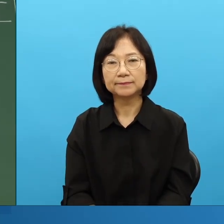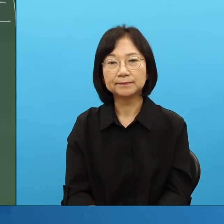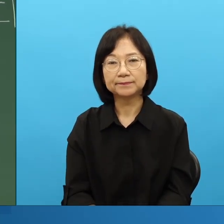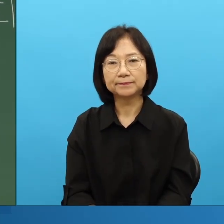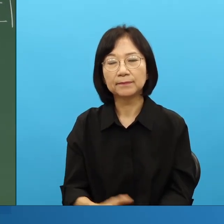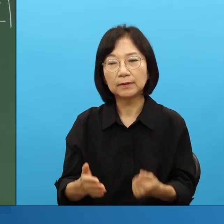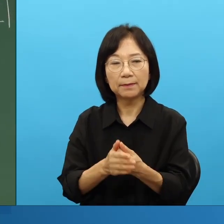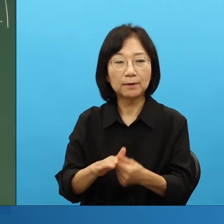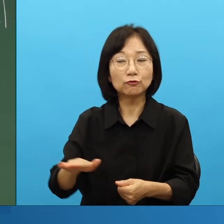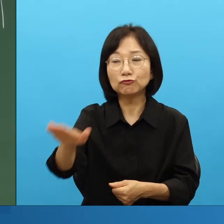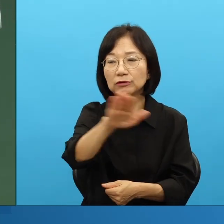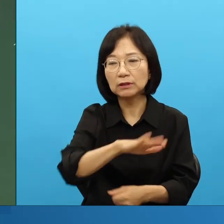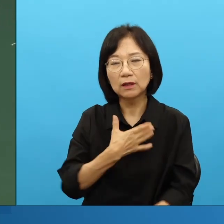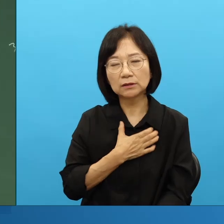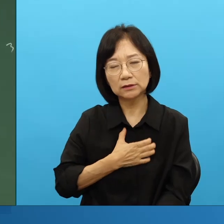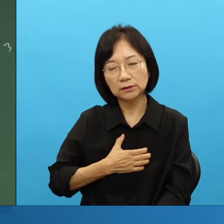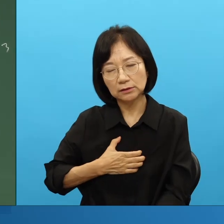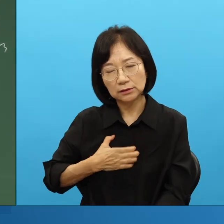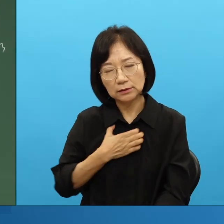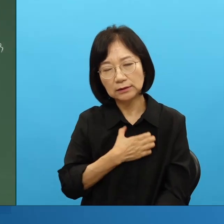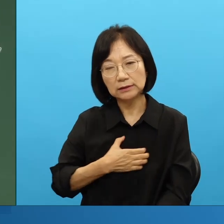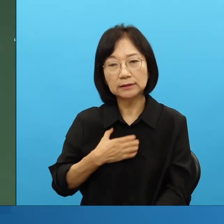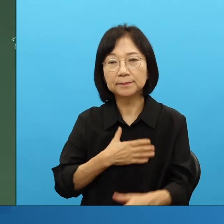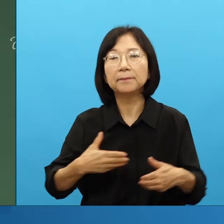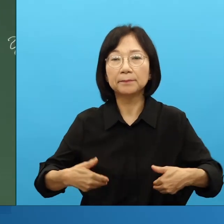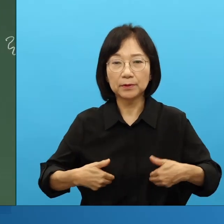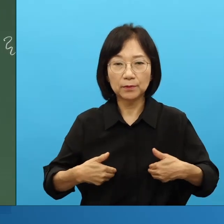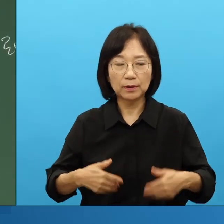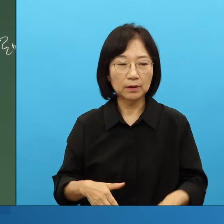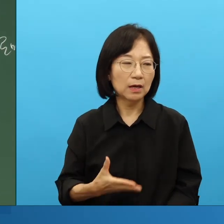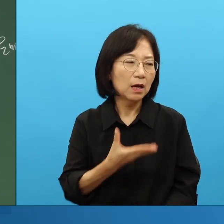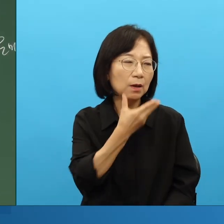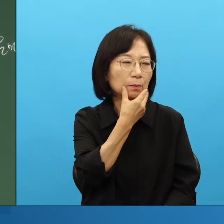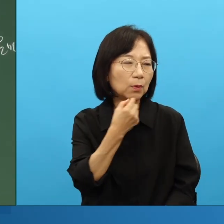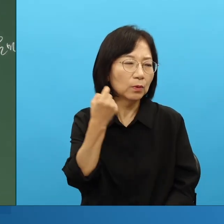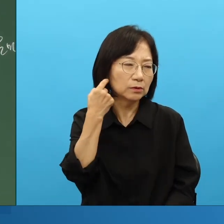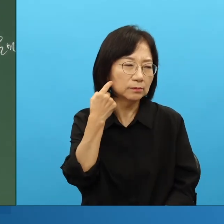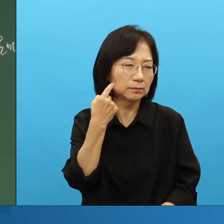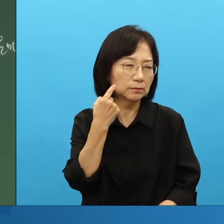근심해야 돼요. 应该为此而忧愁. 정말 우리가 복음을 어떻게 전하고 있는가?